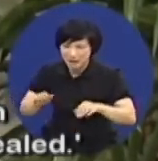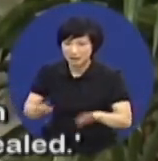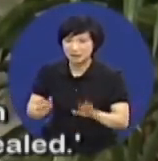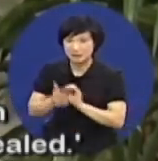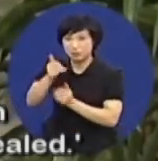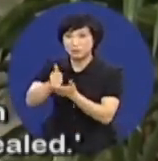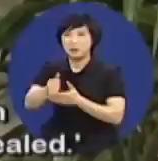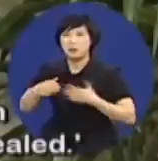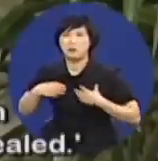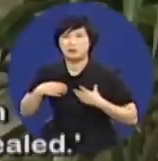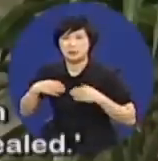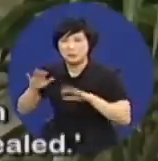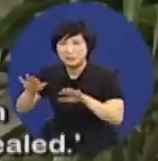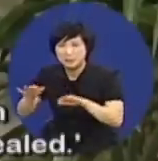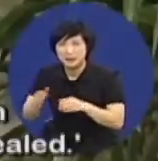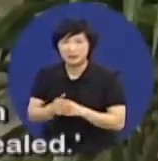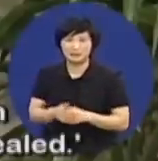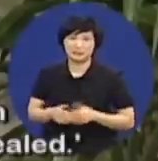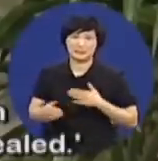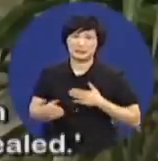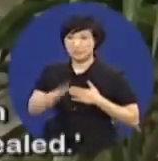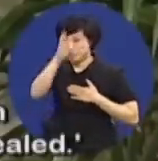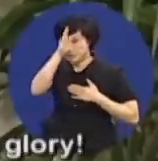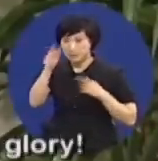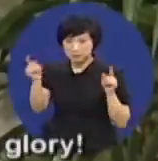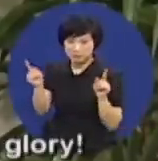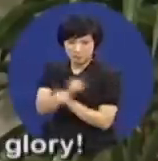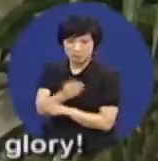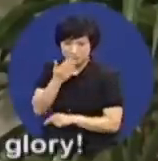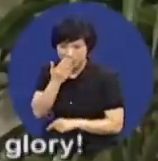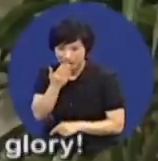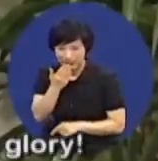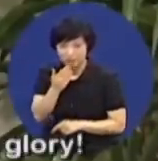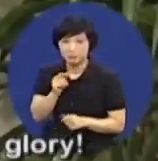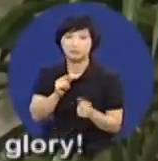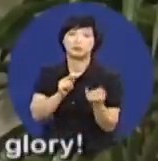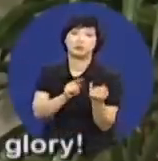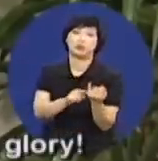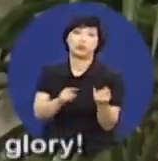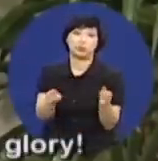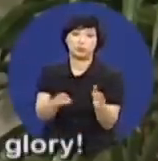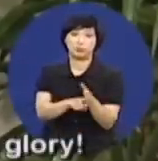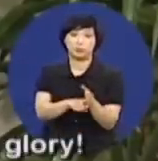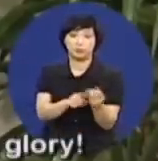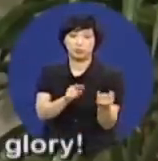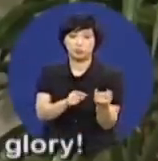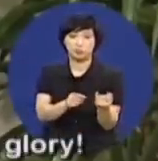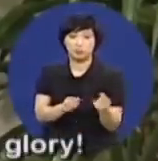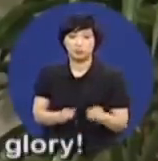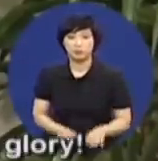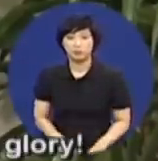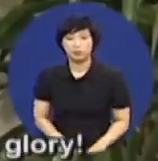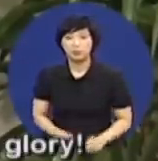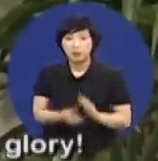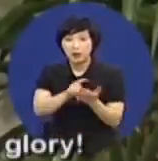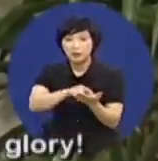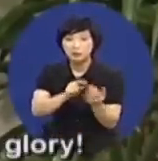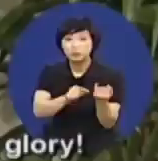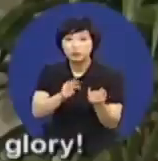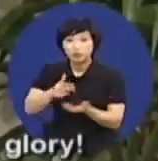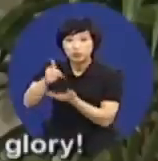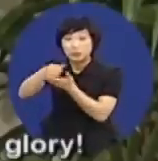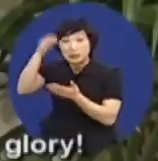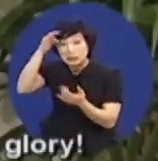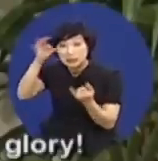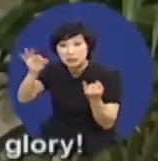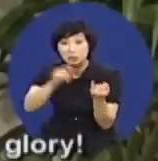込み、着物に触ることでもできればきっと治ると信じてイエスに向かっていきます。それくらい主